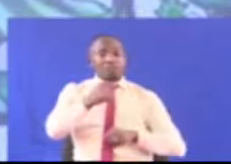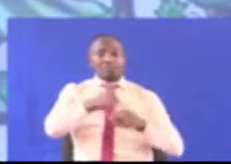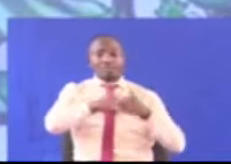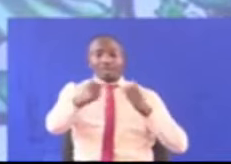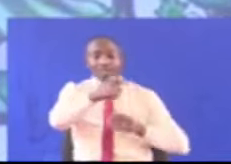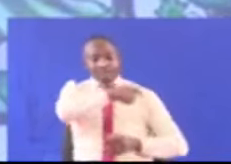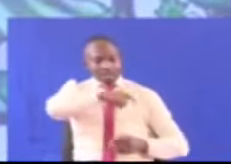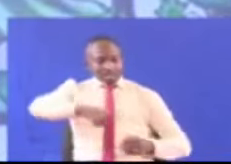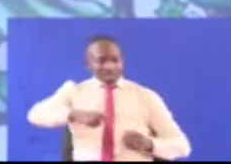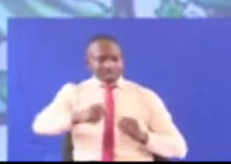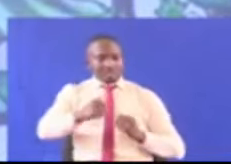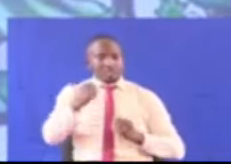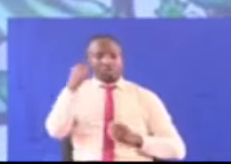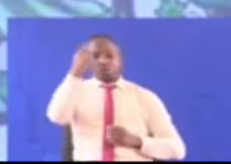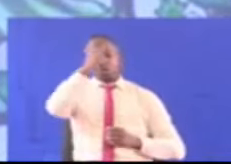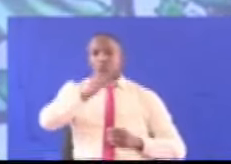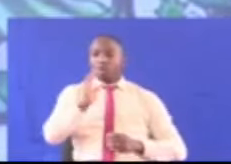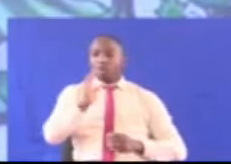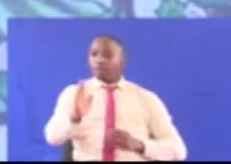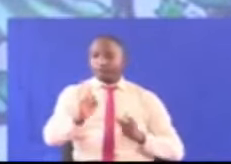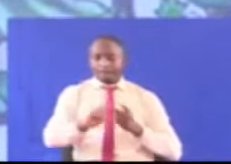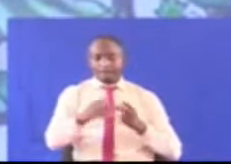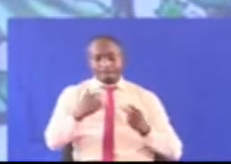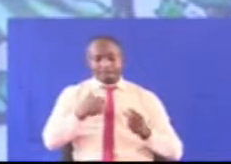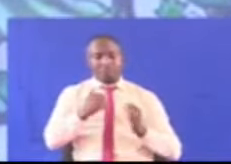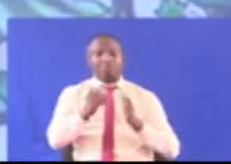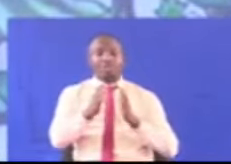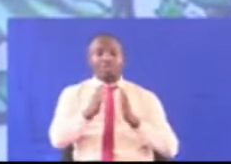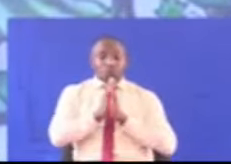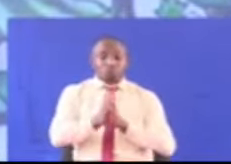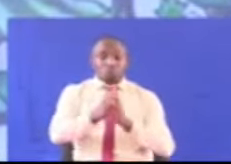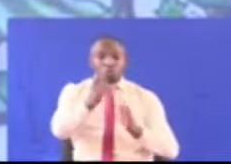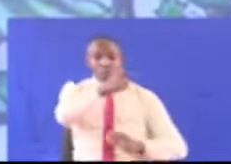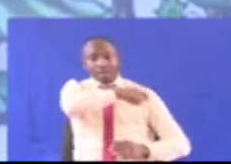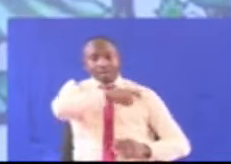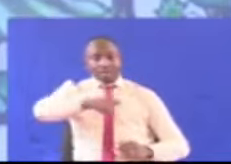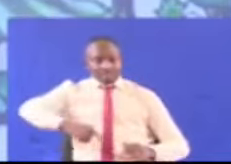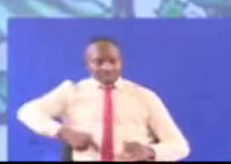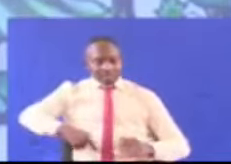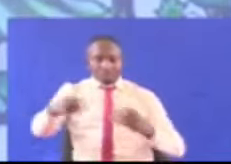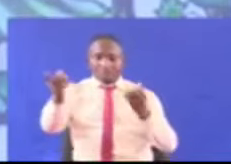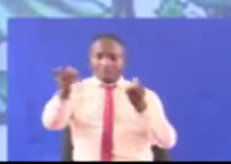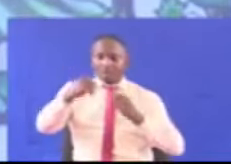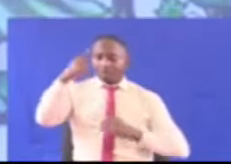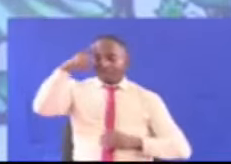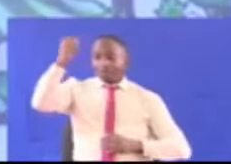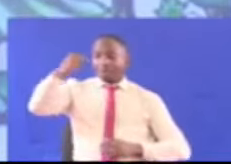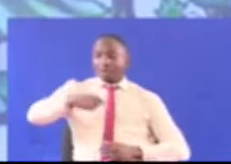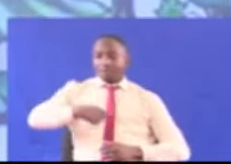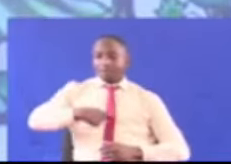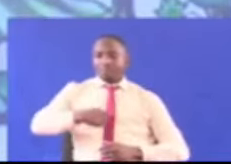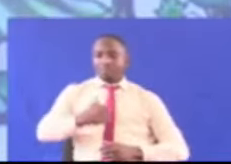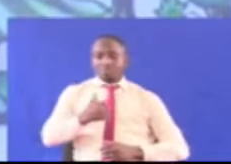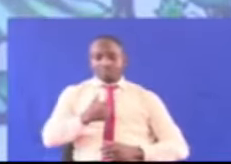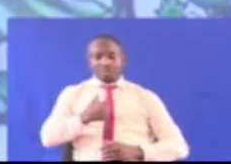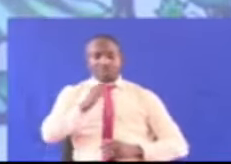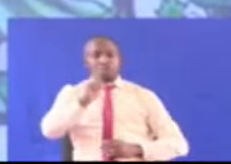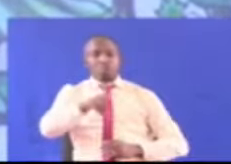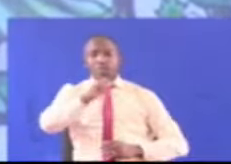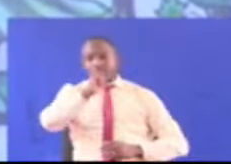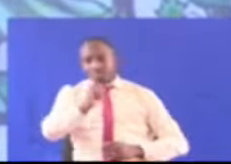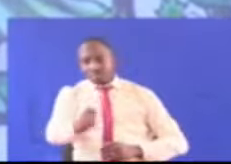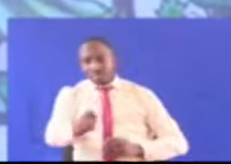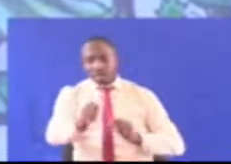Sasa nitumie fursa hii kumshukuru sana Mheshimiwa Rais kwa imani hiyo ambayo mimi nimekuwa spika na